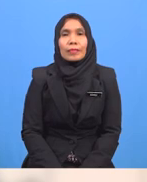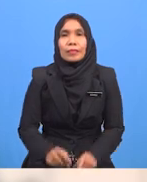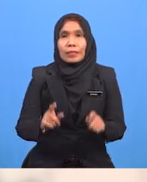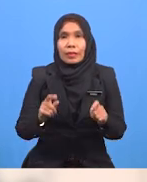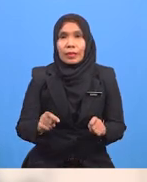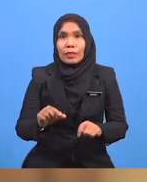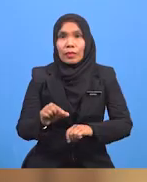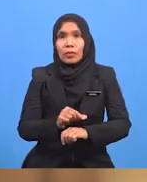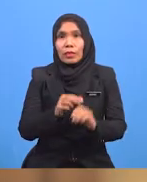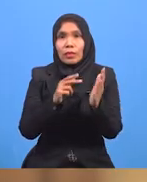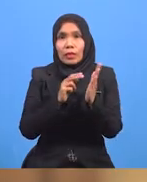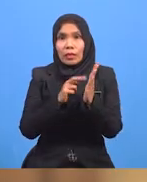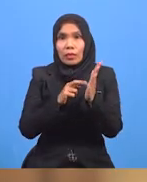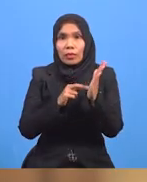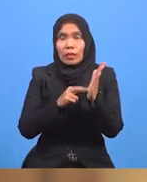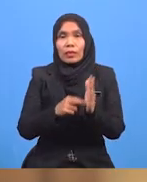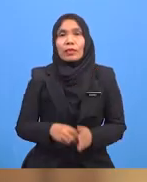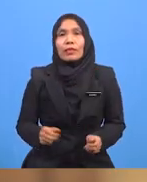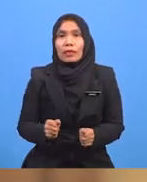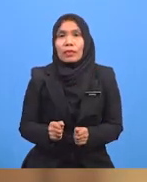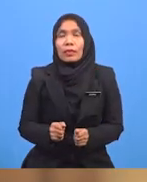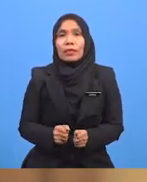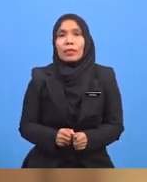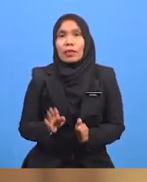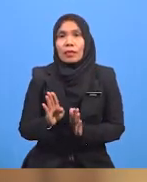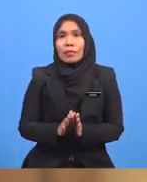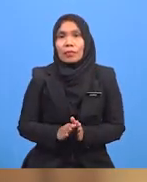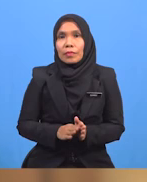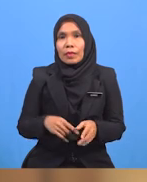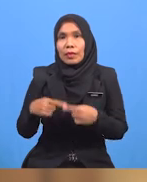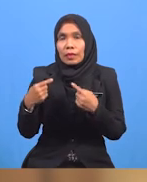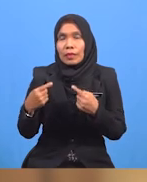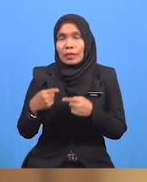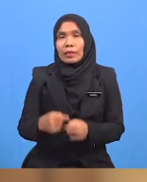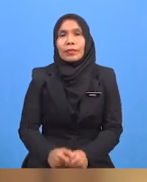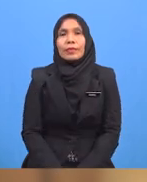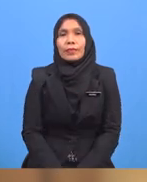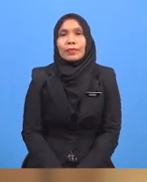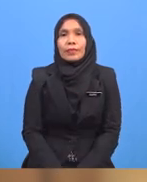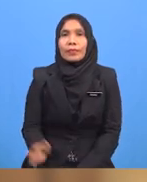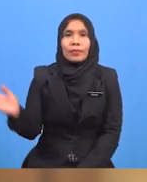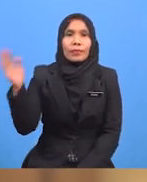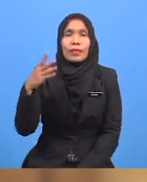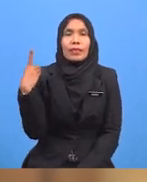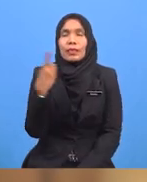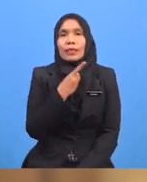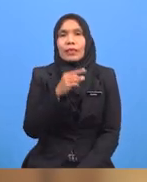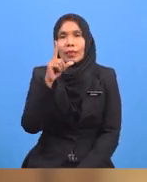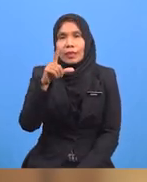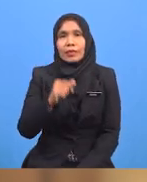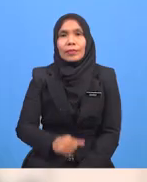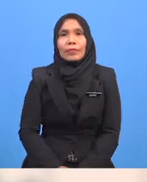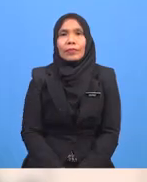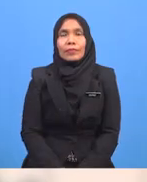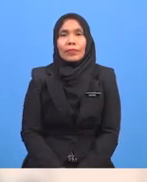cermat untuk memperoleh jawaban yang tepat Sekarang mari kita lihat contoh yang chegou